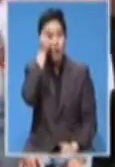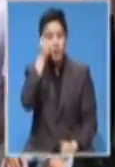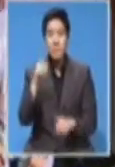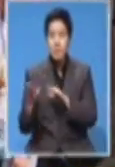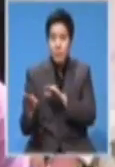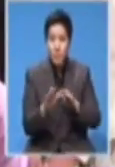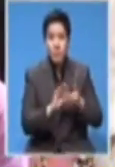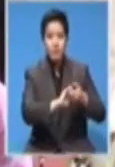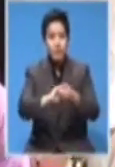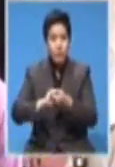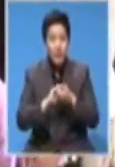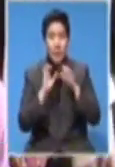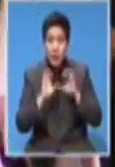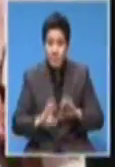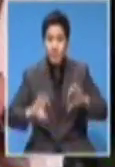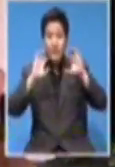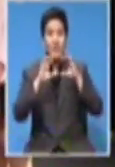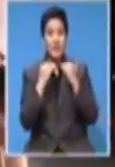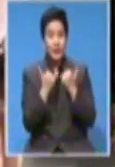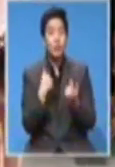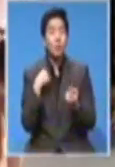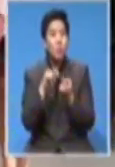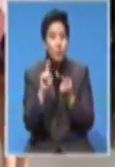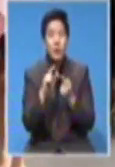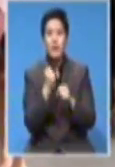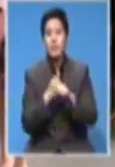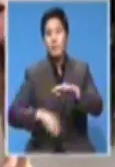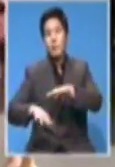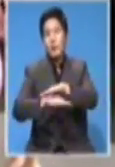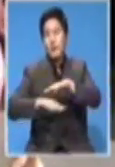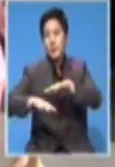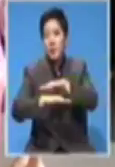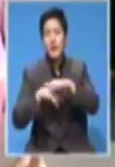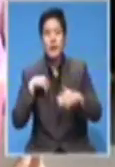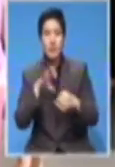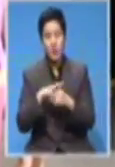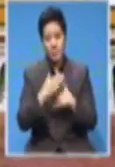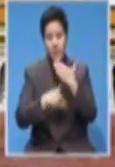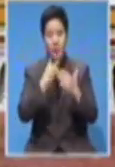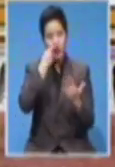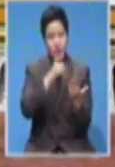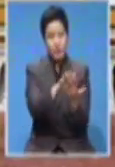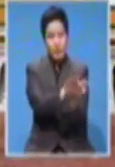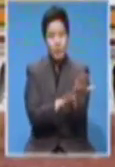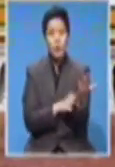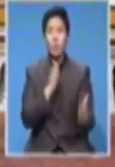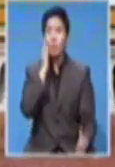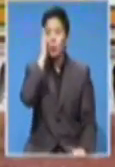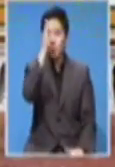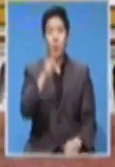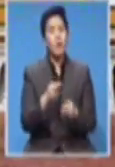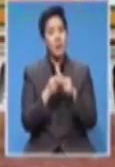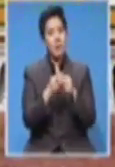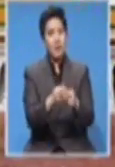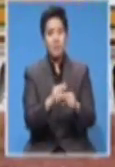ที่จะให้ความร่วมมือกับรัฐบาลนะครับในส่วนของการวางรากฐานในการพัฒนาประเทศในระยะต่อไปเพื่ออนาคตของเขาเองนะ